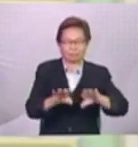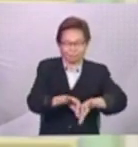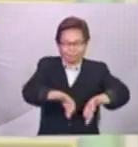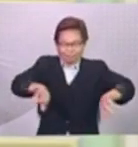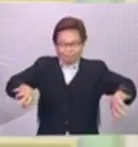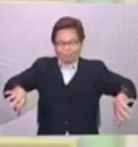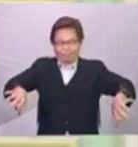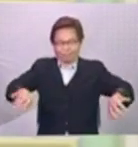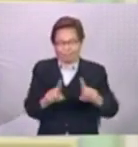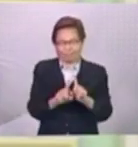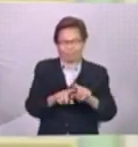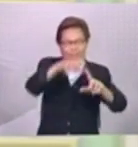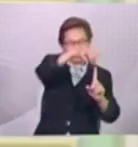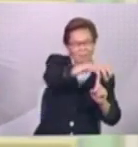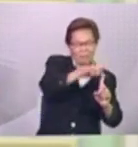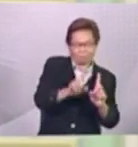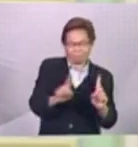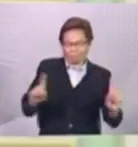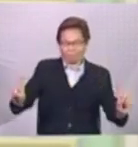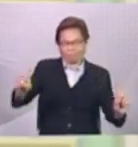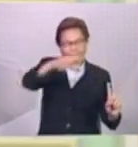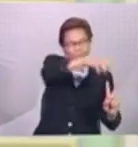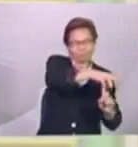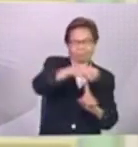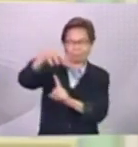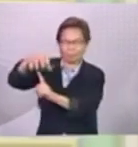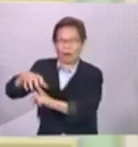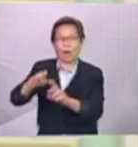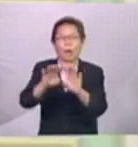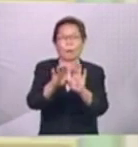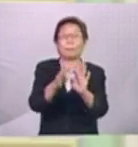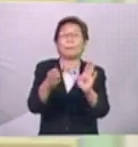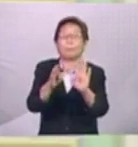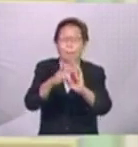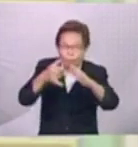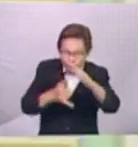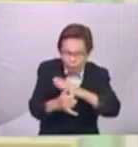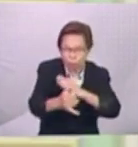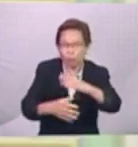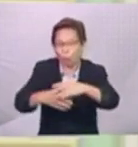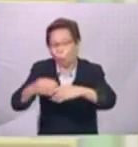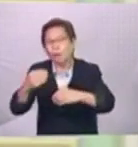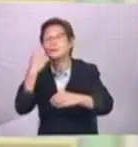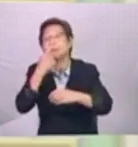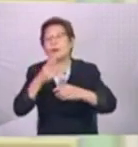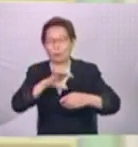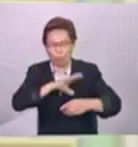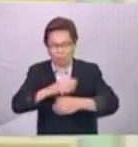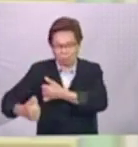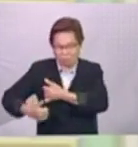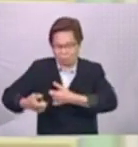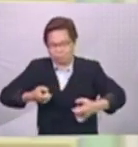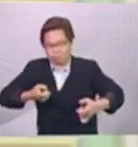tidak timbul kesesakan dan sebagainya pintu masuk dan pintu keluar akan dikawal oleh pihak pulih dan juga Centra